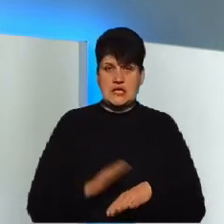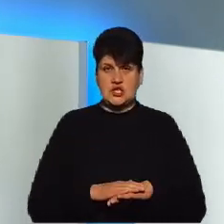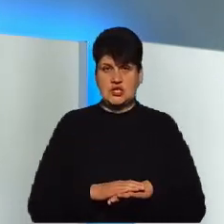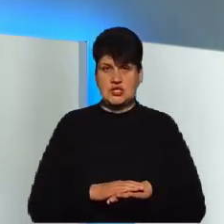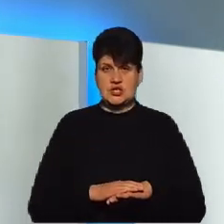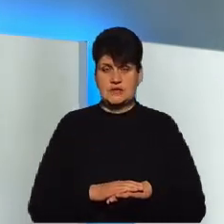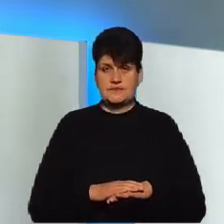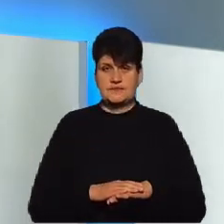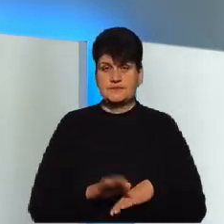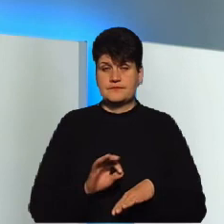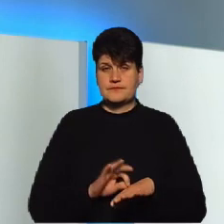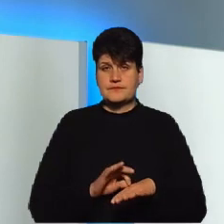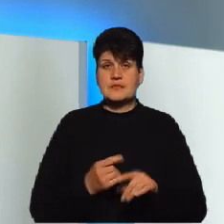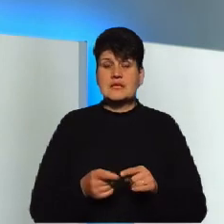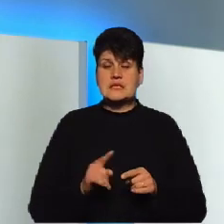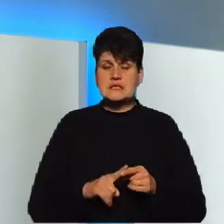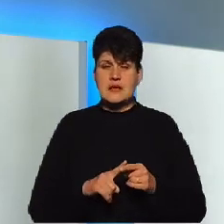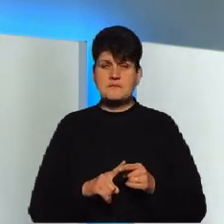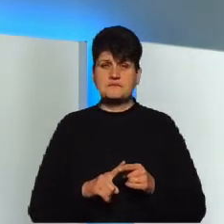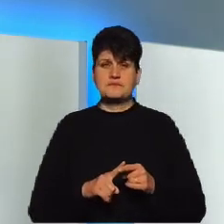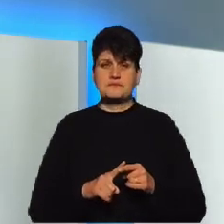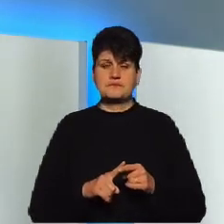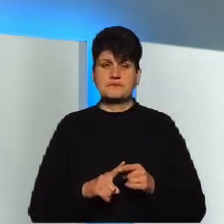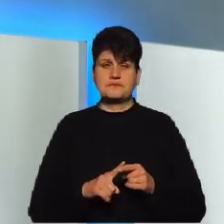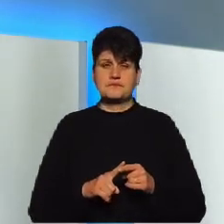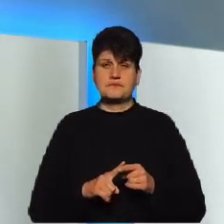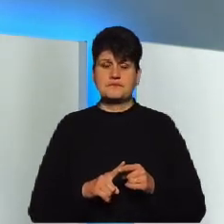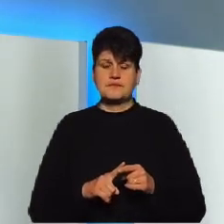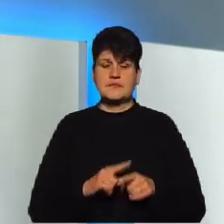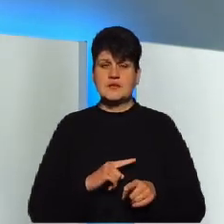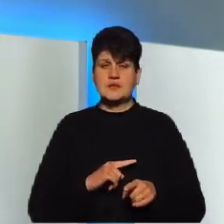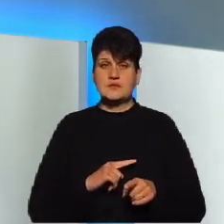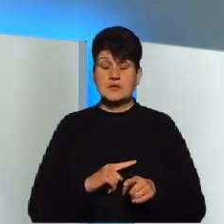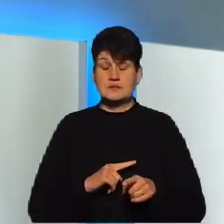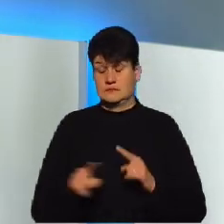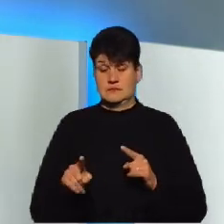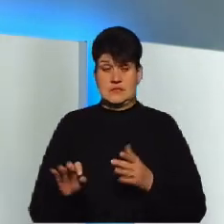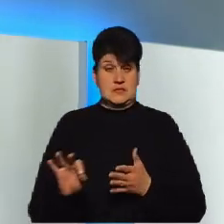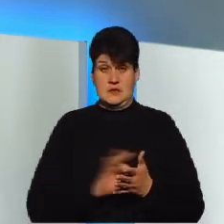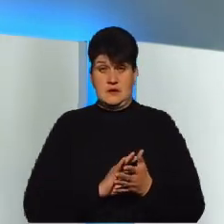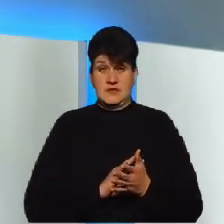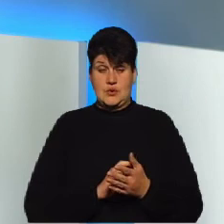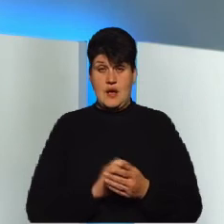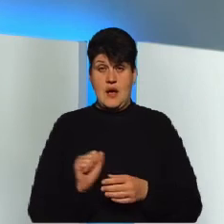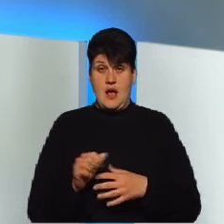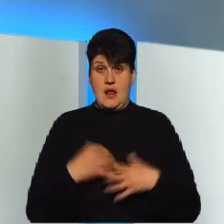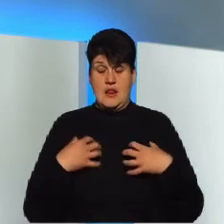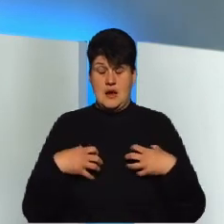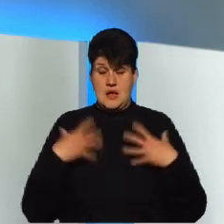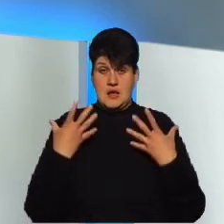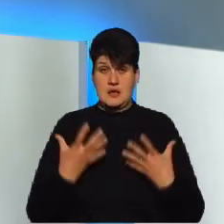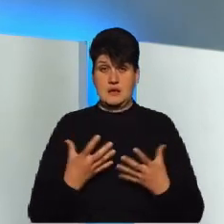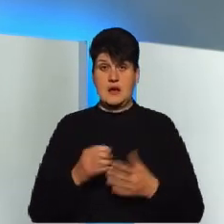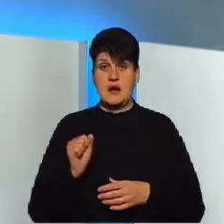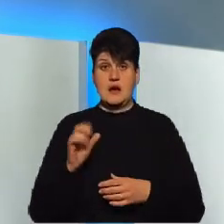ускладнення – це все-таки негайна реакція, негайна алергічна реакція по типу